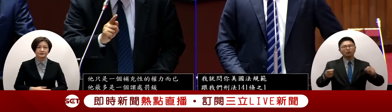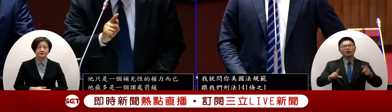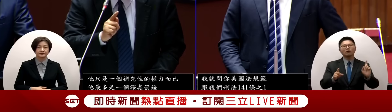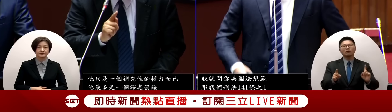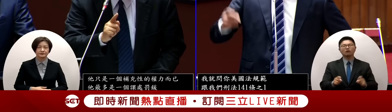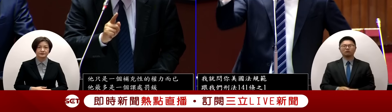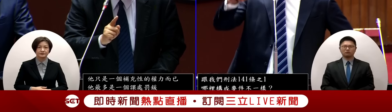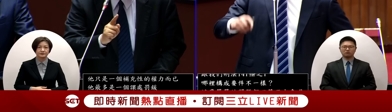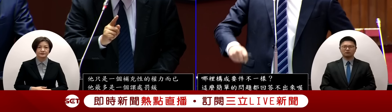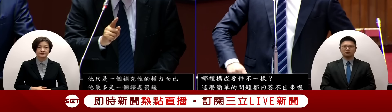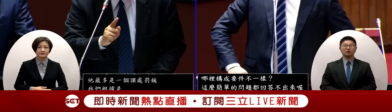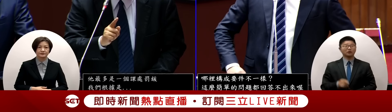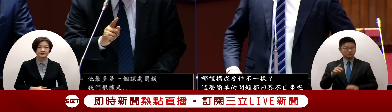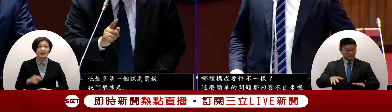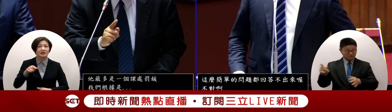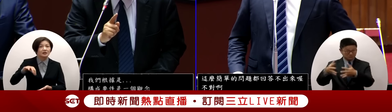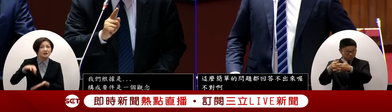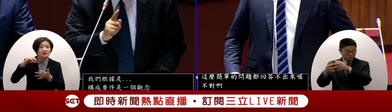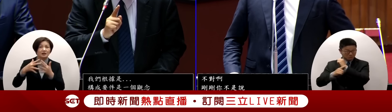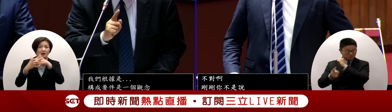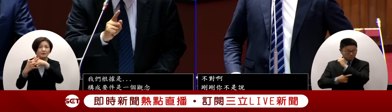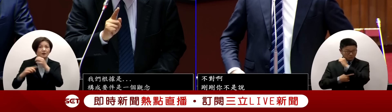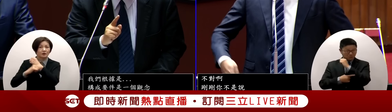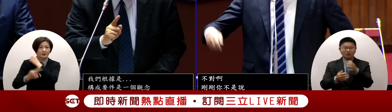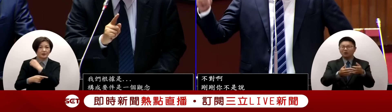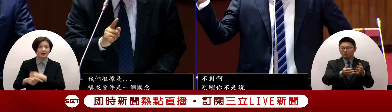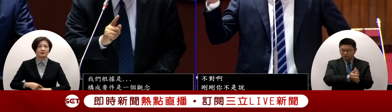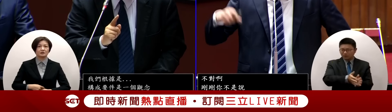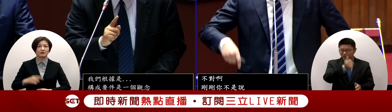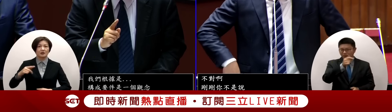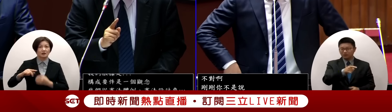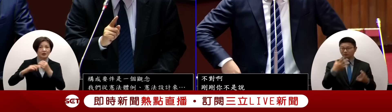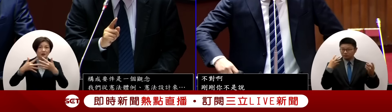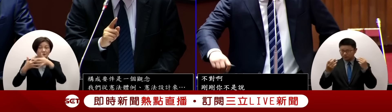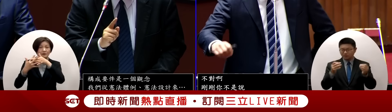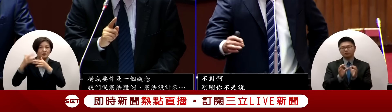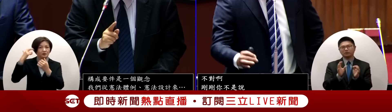有关系。 你是因为提到美国的法，那我们是从美国宪法的设计过